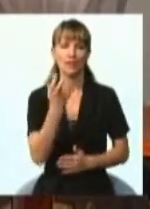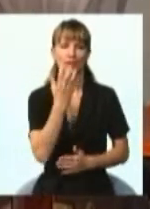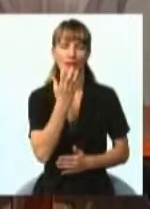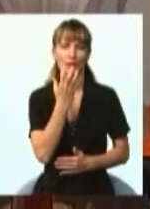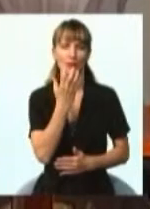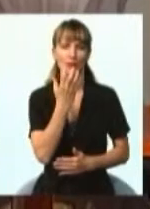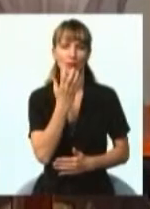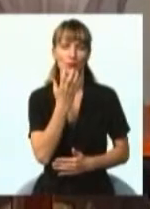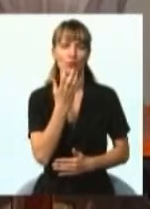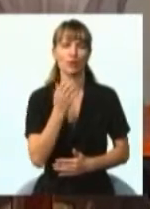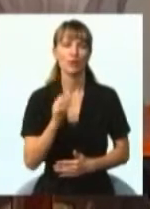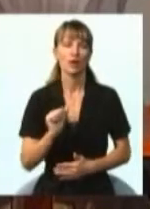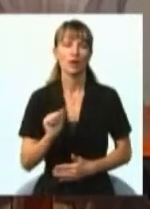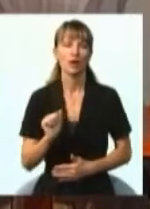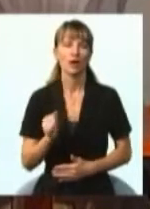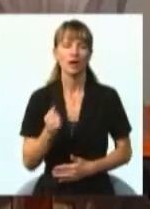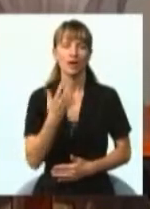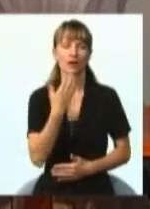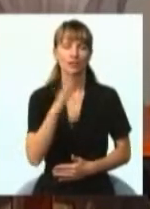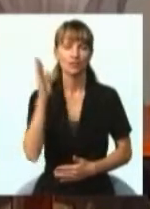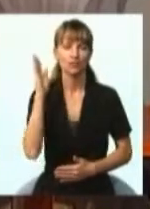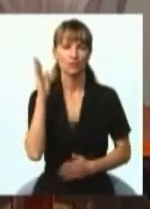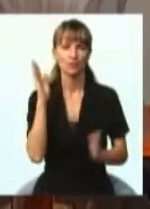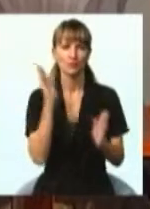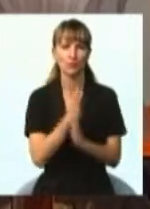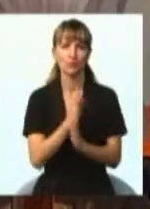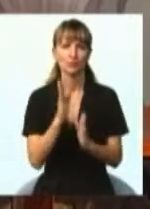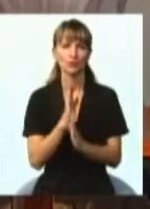нагрівають. А гарячий воздух, він